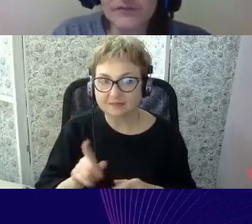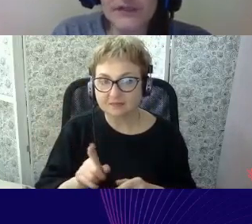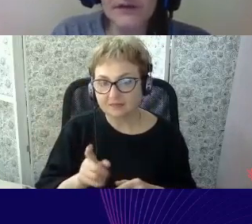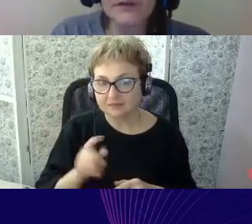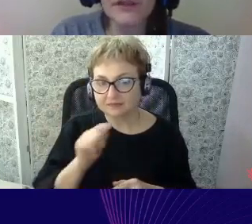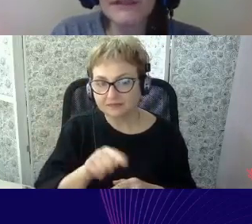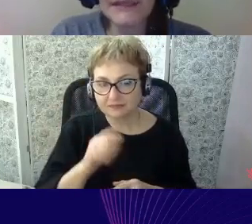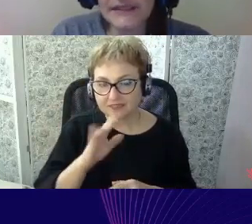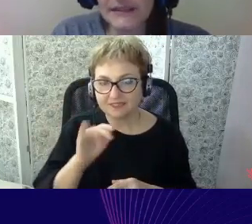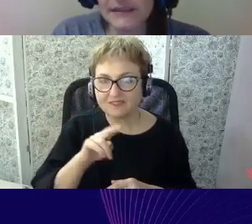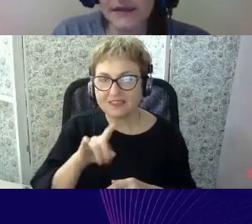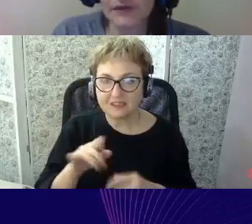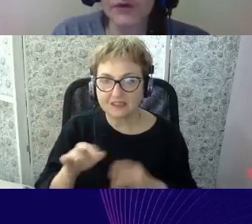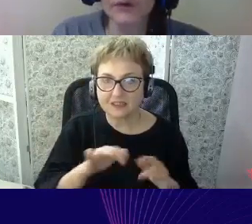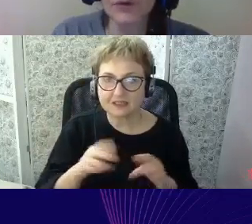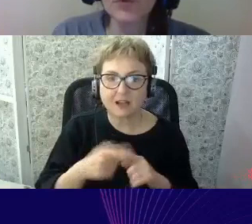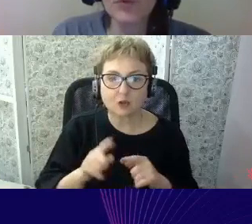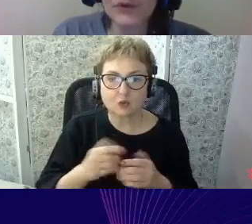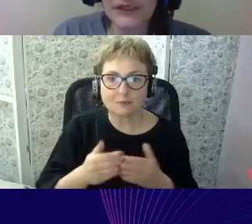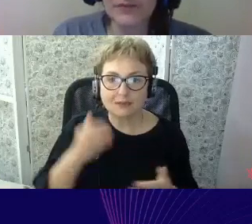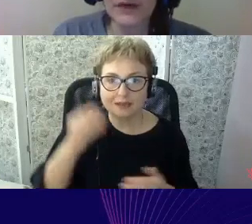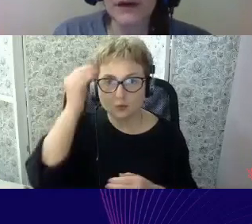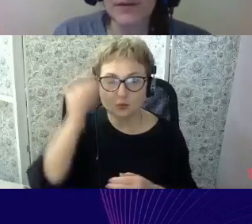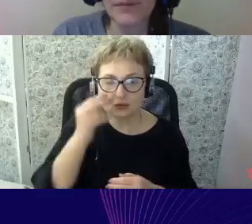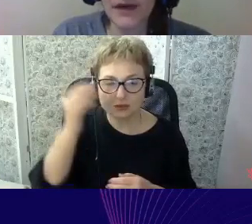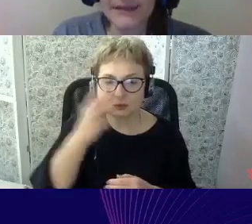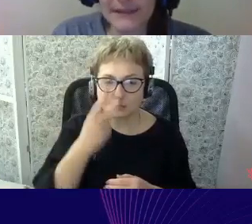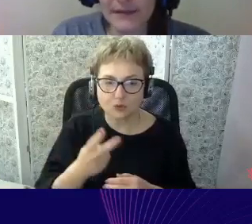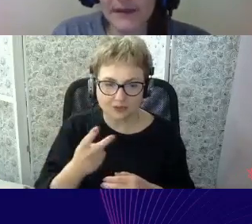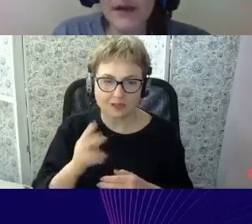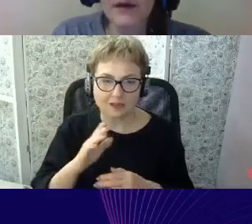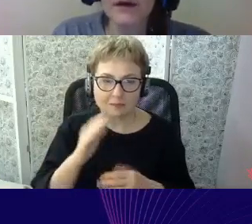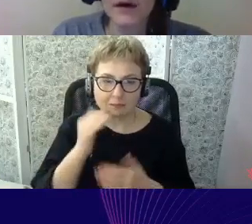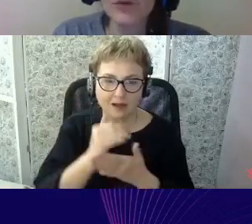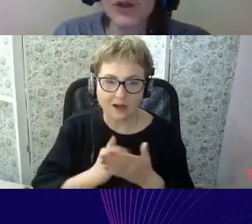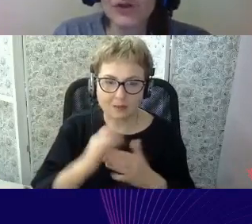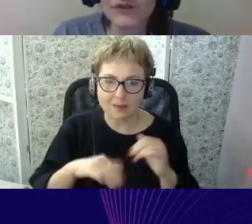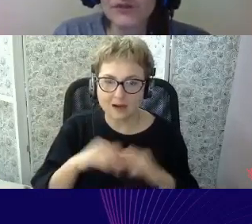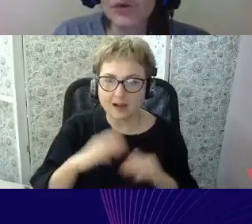скажем, те виды деятельности, которые предусмотрены программой практики,